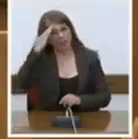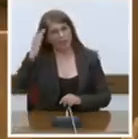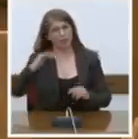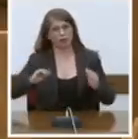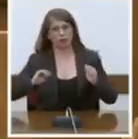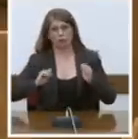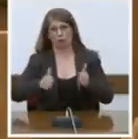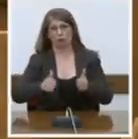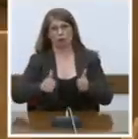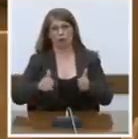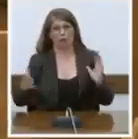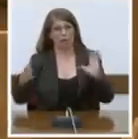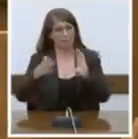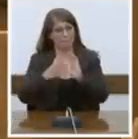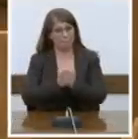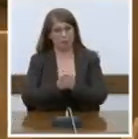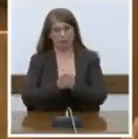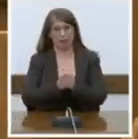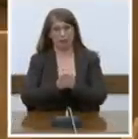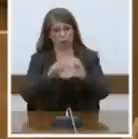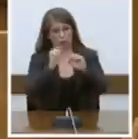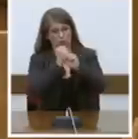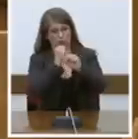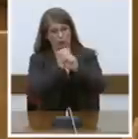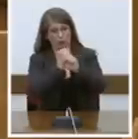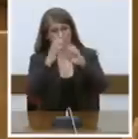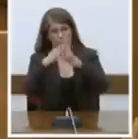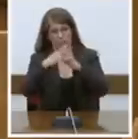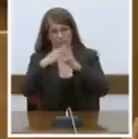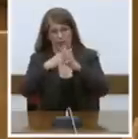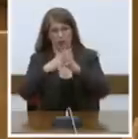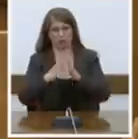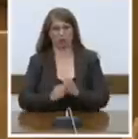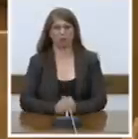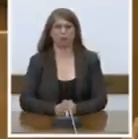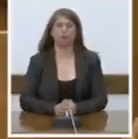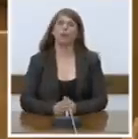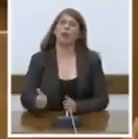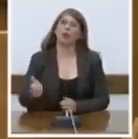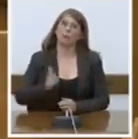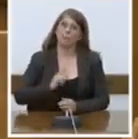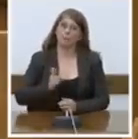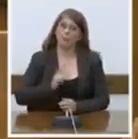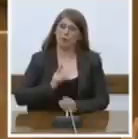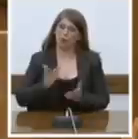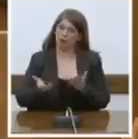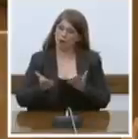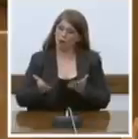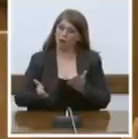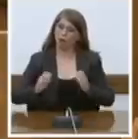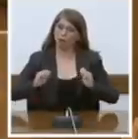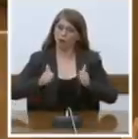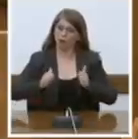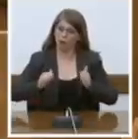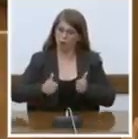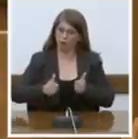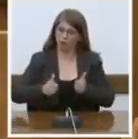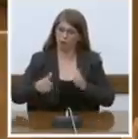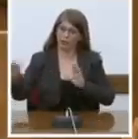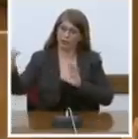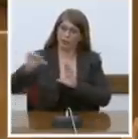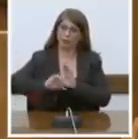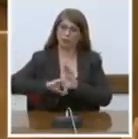πρωτοβουλία επανένωσης των γλυπτών του Παρθενώνα. Περιμένουμε ανάλογη πρωτοβουλία για την επιστροφή